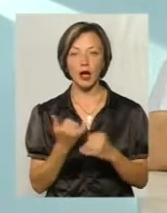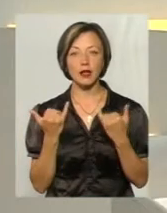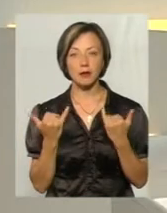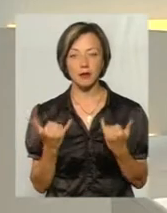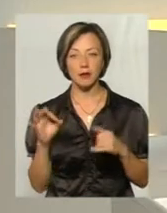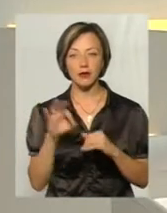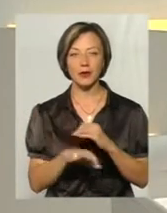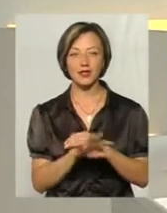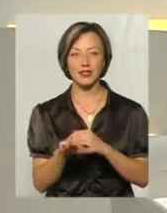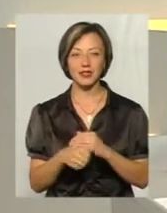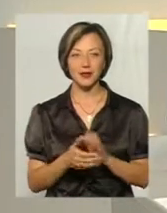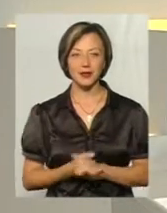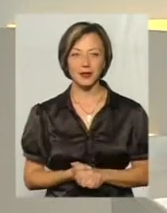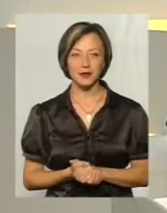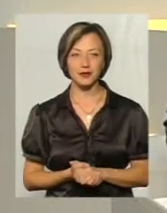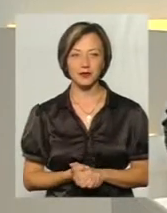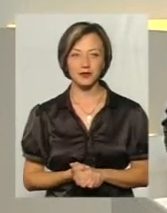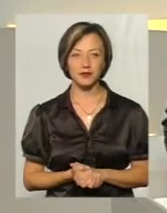приводу розкрадають. Ну,